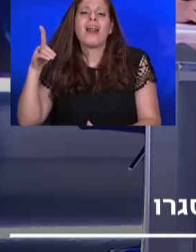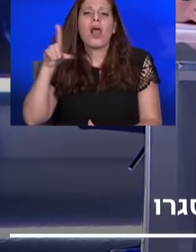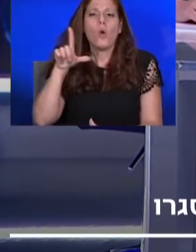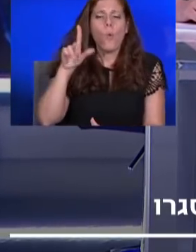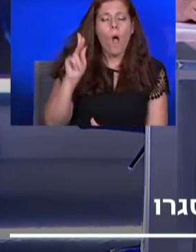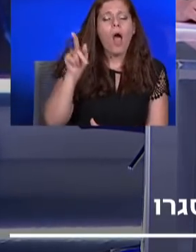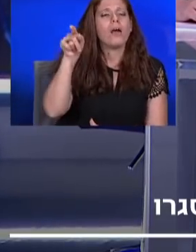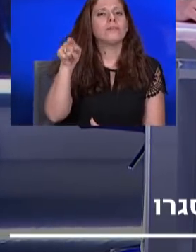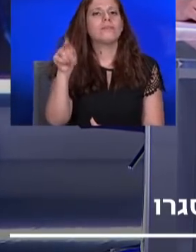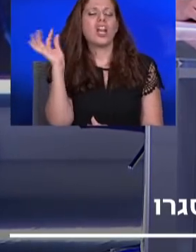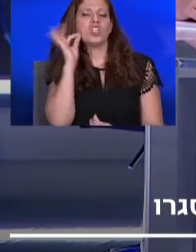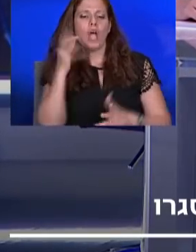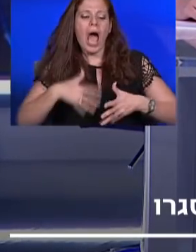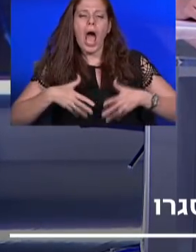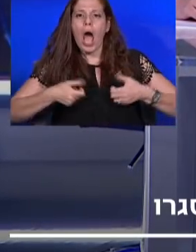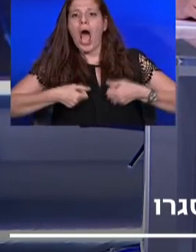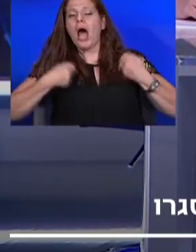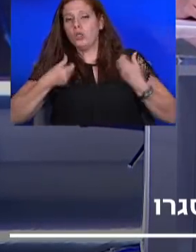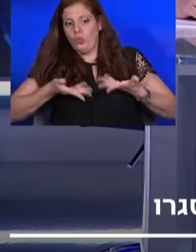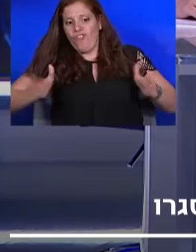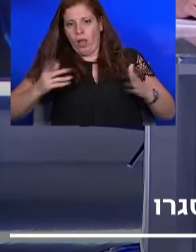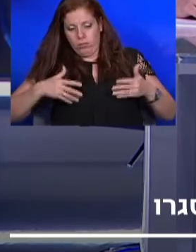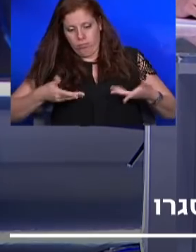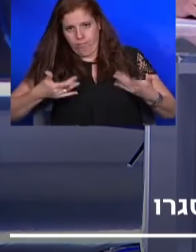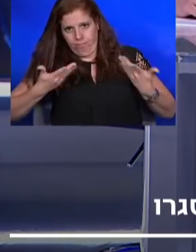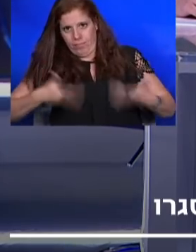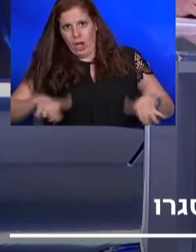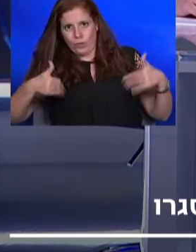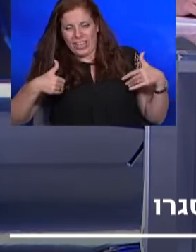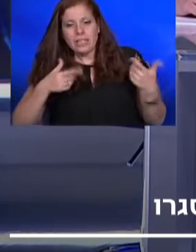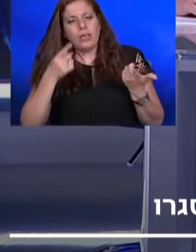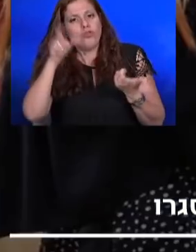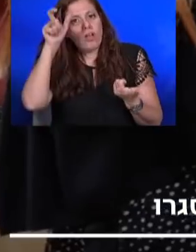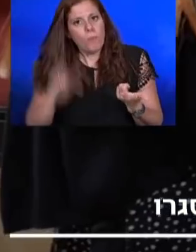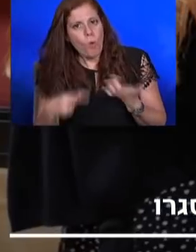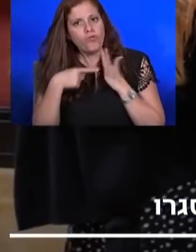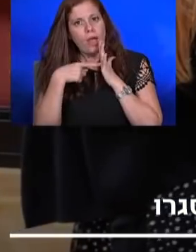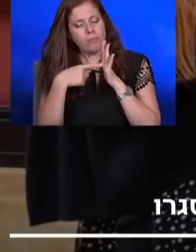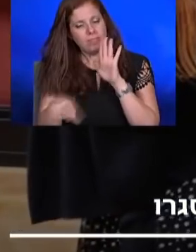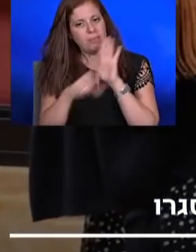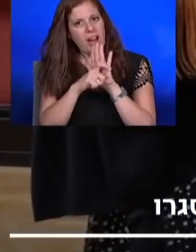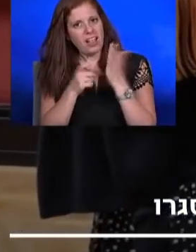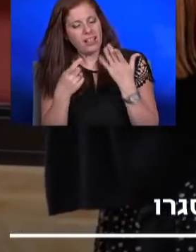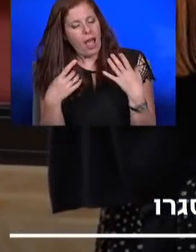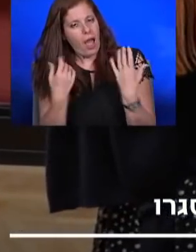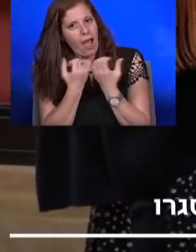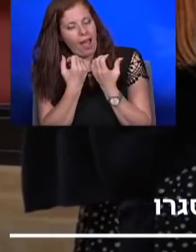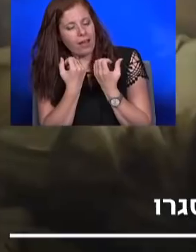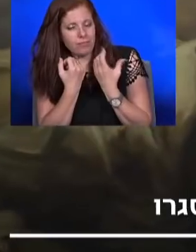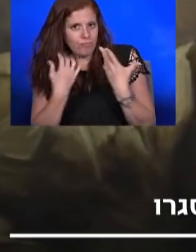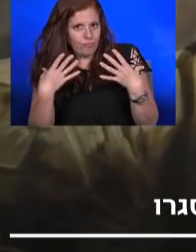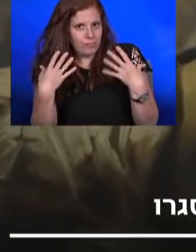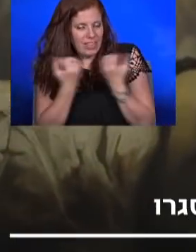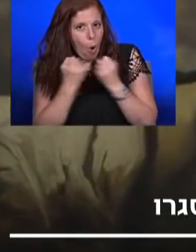חשופת חזה שהיא כמובן דמות אלגורית שמסמלת את החופש, אבל צריך לזכור